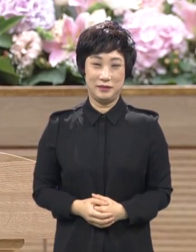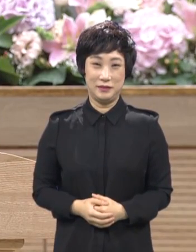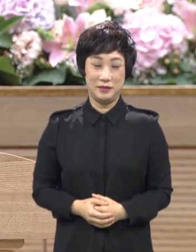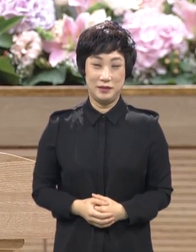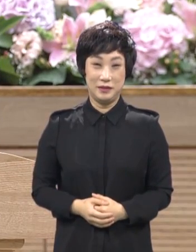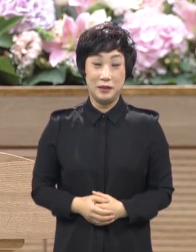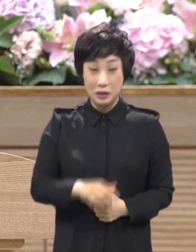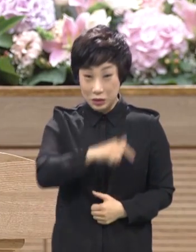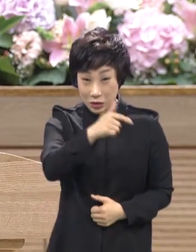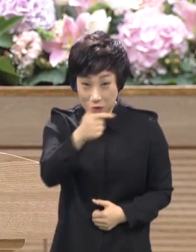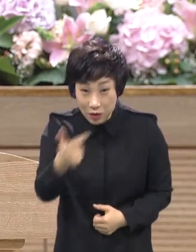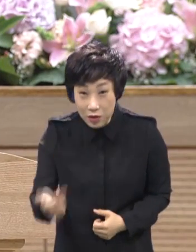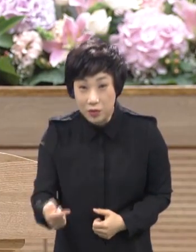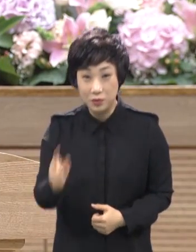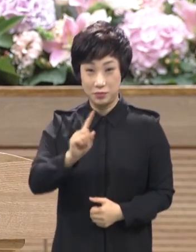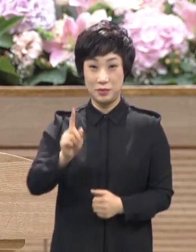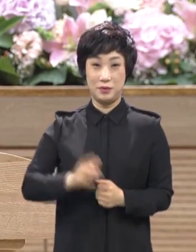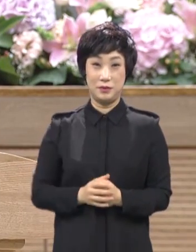저녁에는